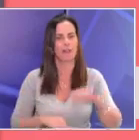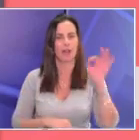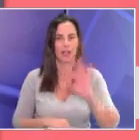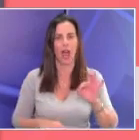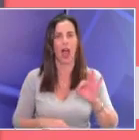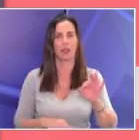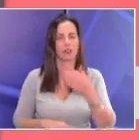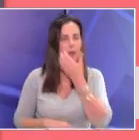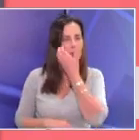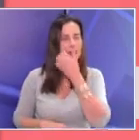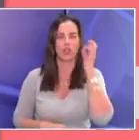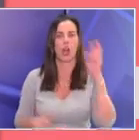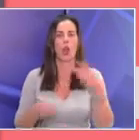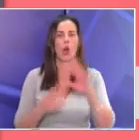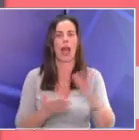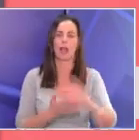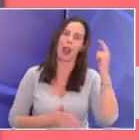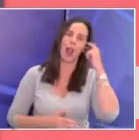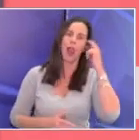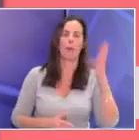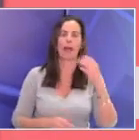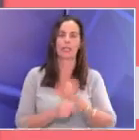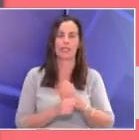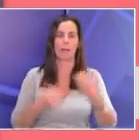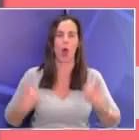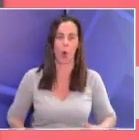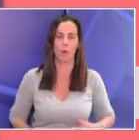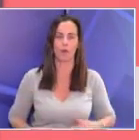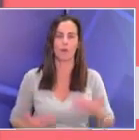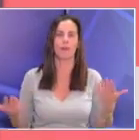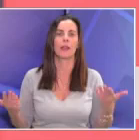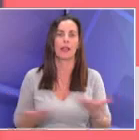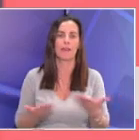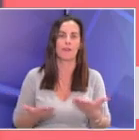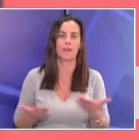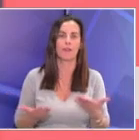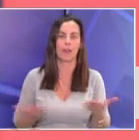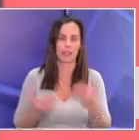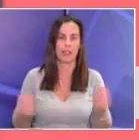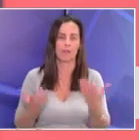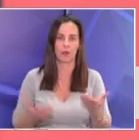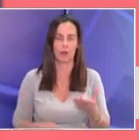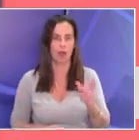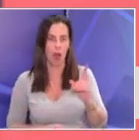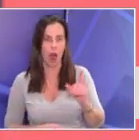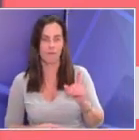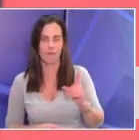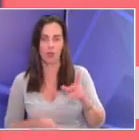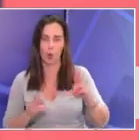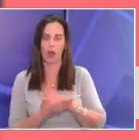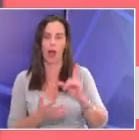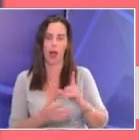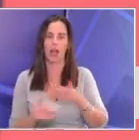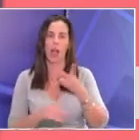עדיין עובר, כלומר, אישה לא יכולה להחליט על דעת עצמה מה היא תעשה עם הגוף שלה, ואיך דבר לא, יכול, מאוד יכולה, גדול. יכולה להחליט,